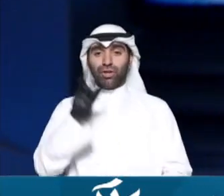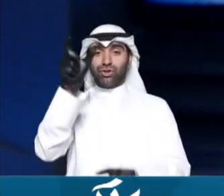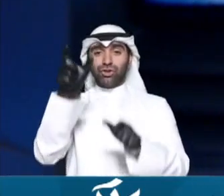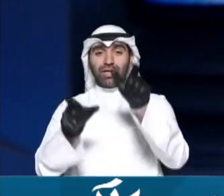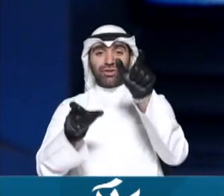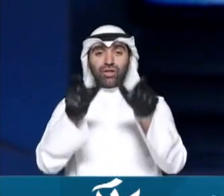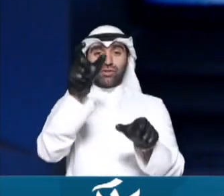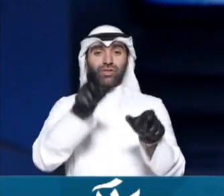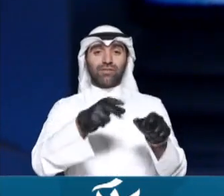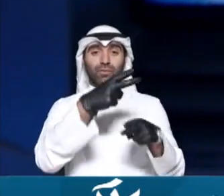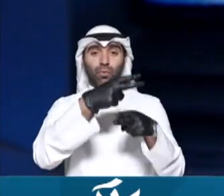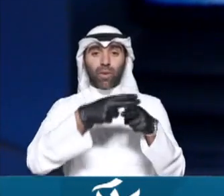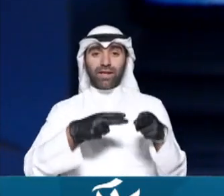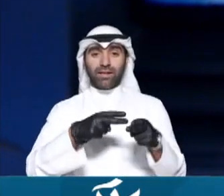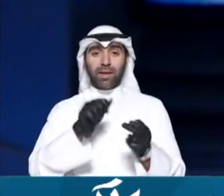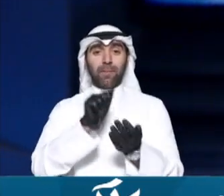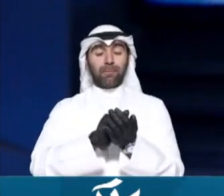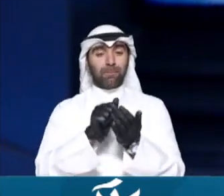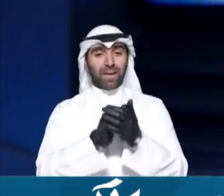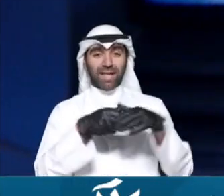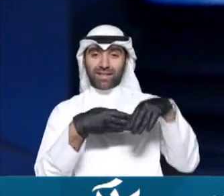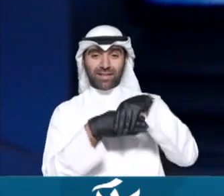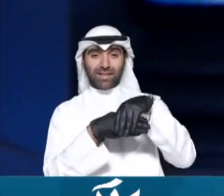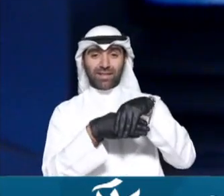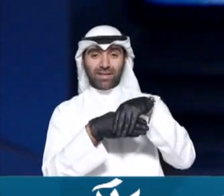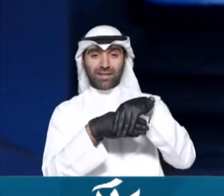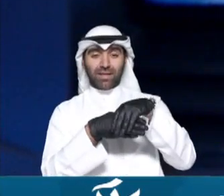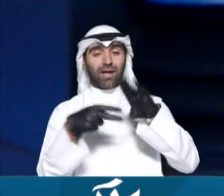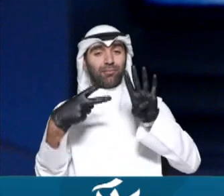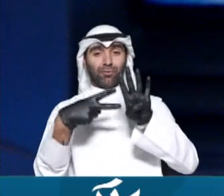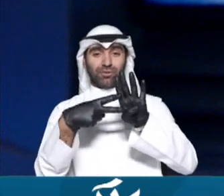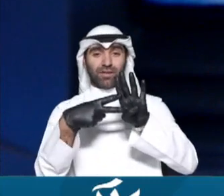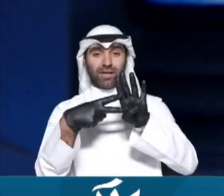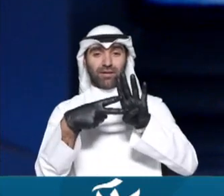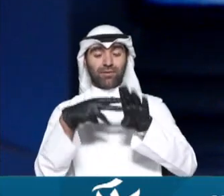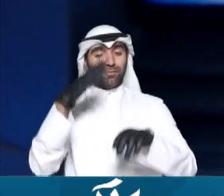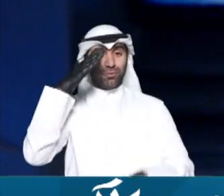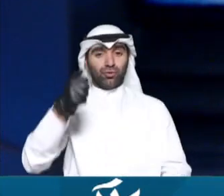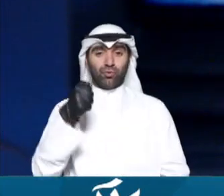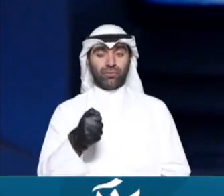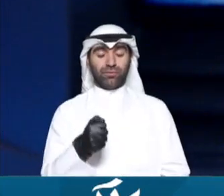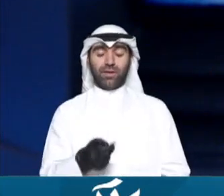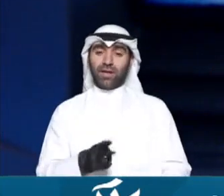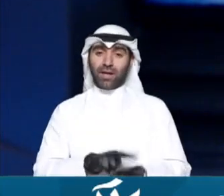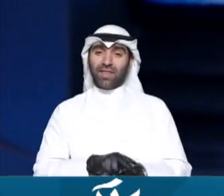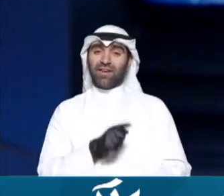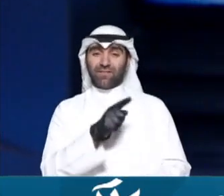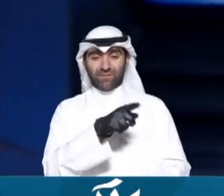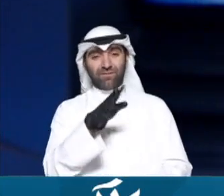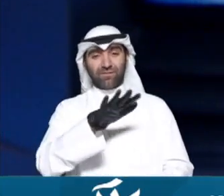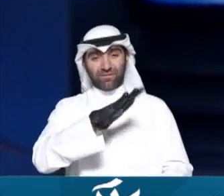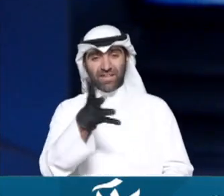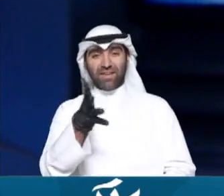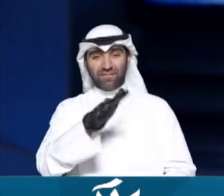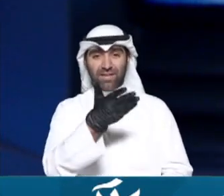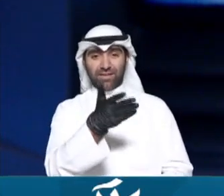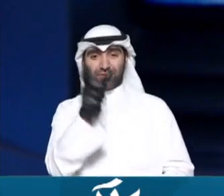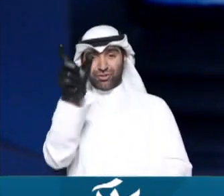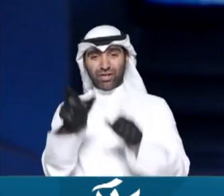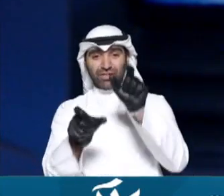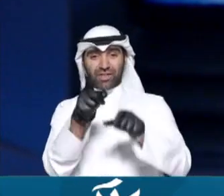عن اللي في الخطوط الأمامية، لكن البعض ما يلتزم في البقاء في المنزل ويعني ما يلتزم أيضا